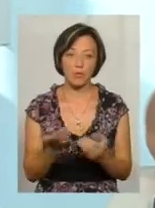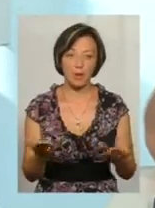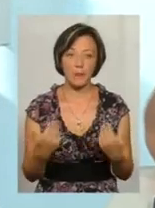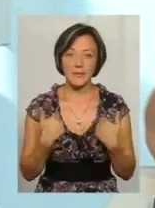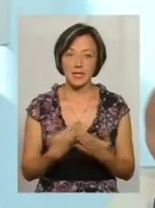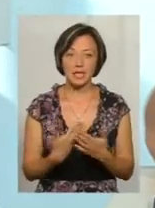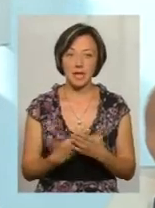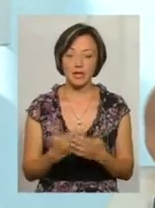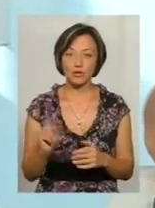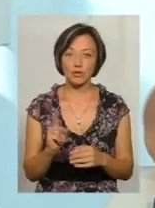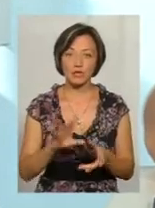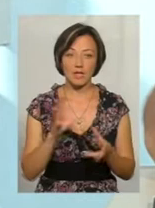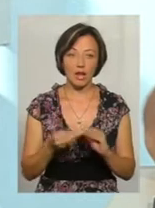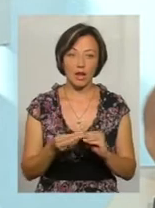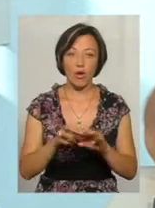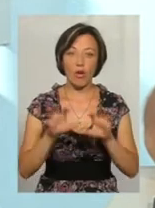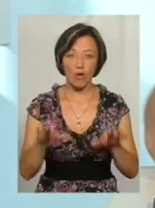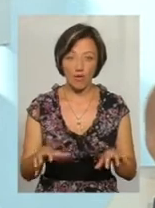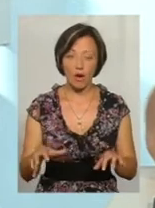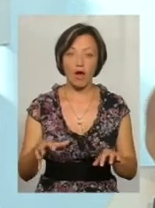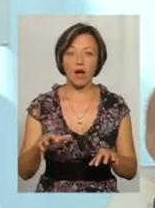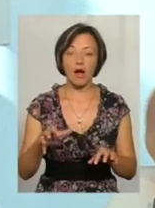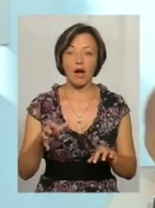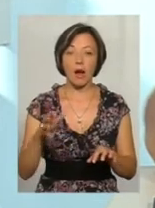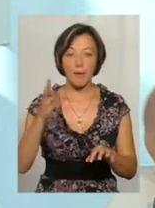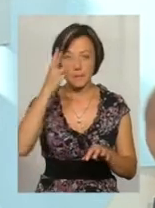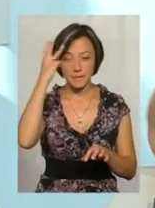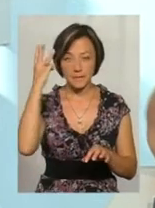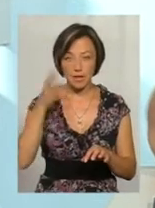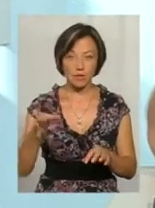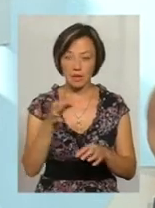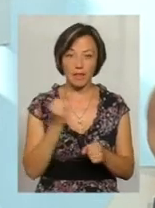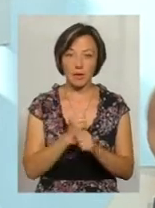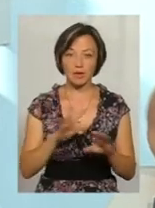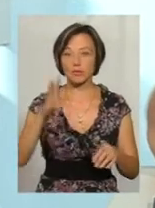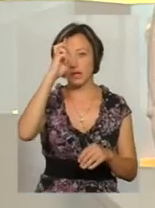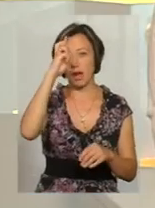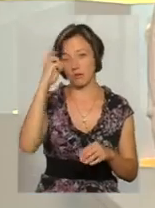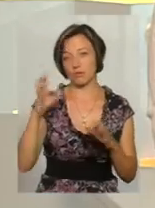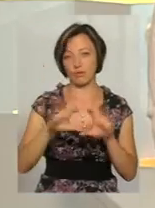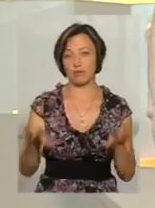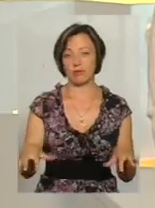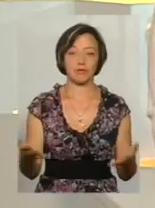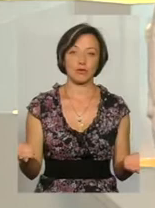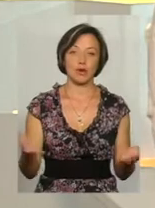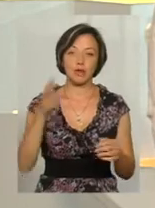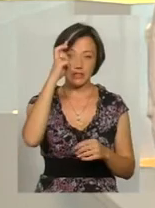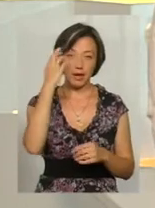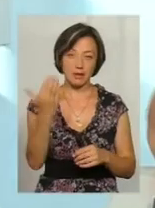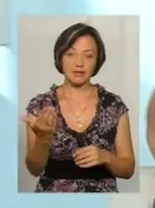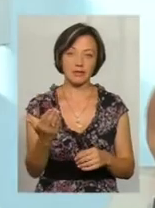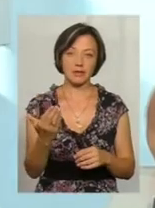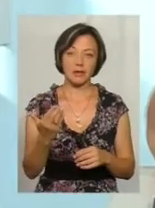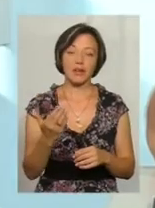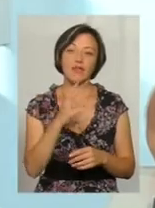Мені здається, що взагалі-то голова Хмельницький в тій ситуації, яка є, він не працює, він царствує. Він царствує. Але царствує, вибачайте, слово